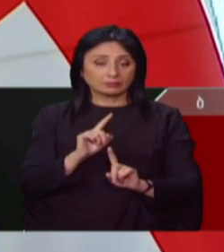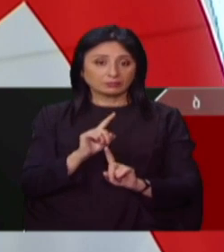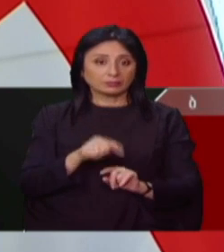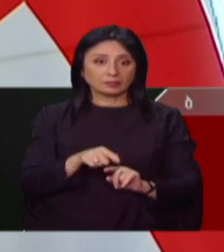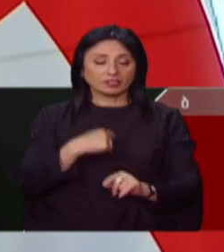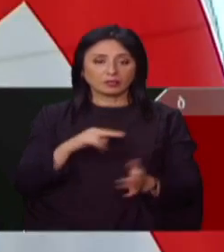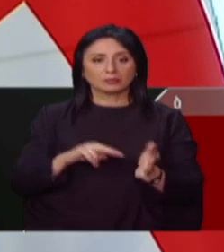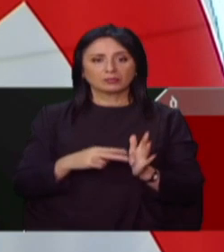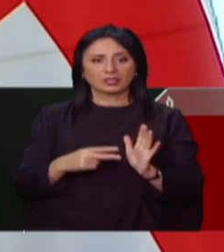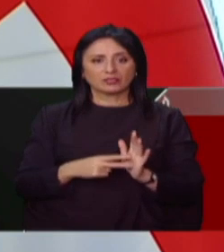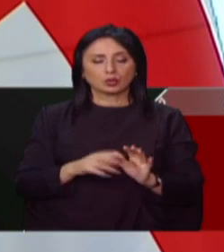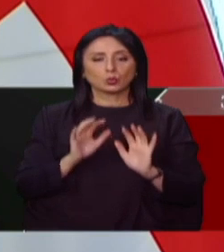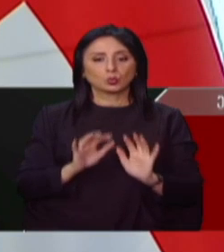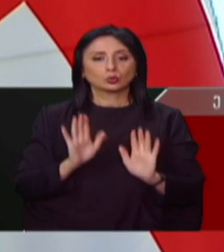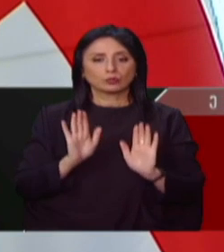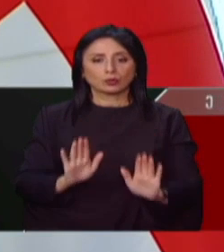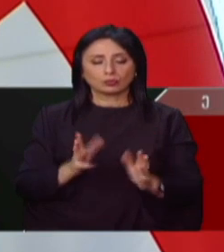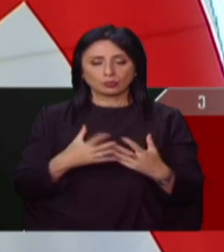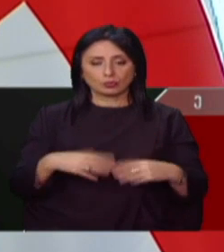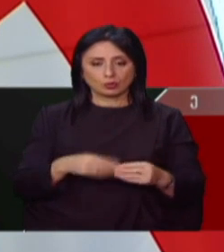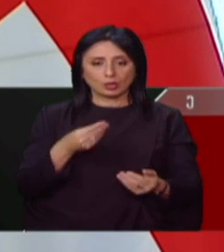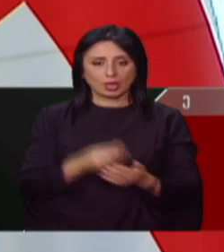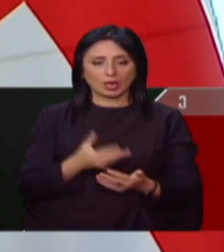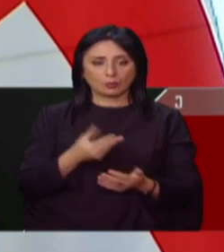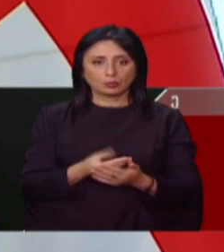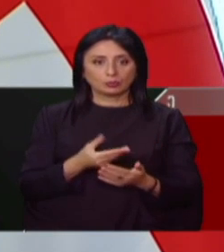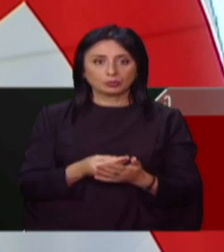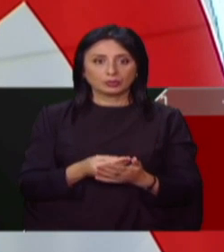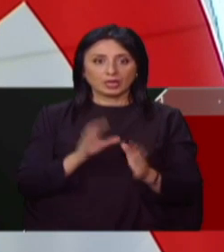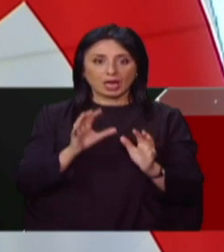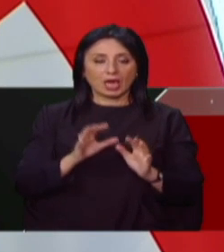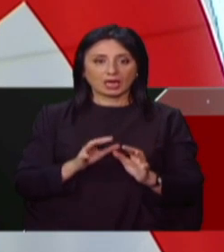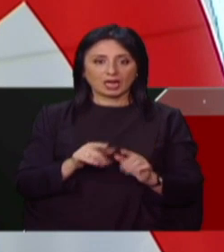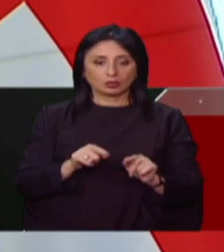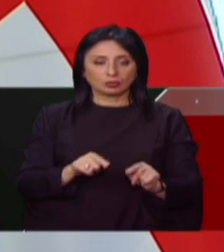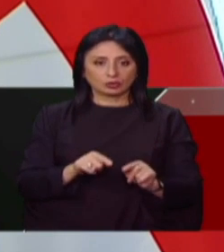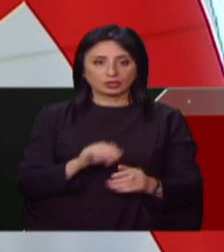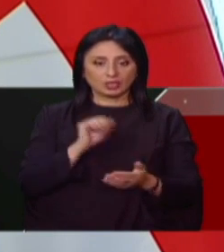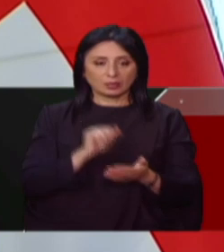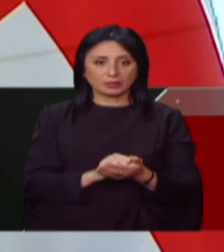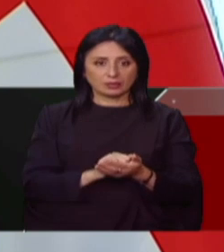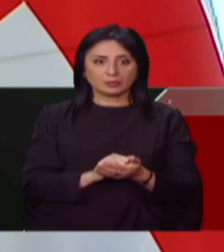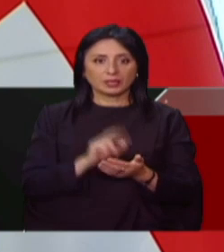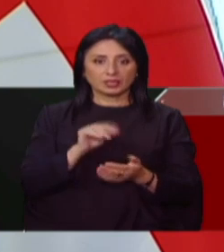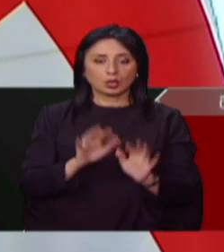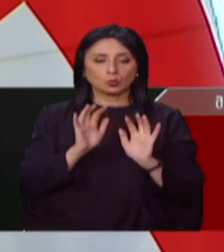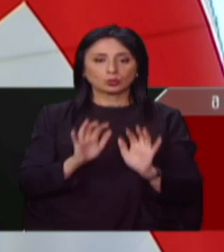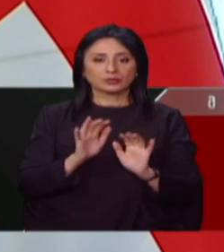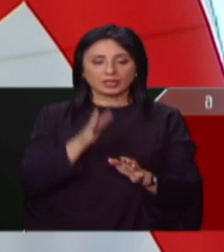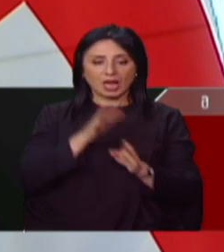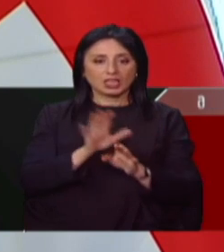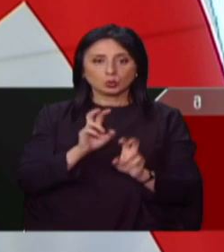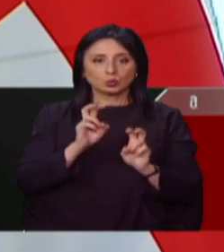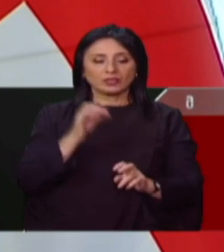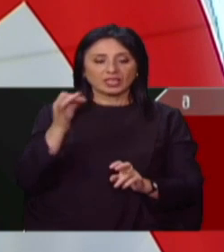ჩვენი ამოცანა უზრუნველყოთ ოჯახურ ღირებულებათა კანონის რანგში განმტკიცება და უზრუნველყოთ